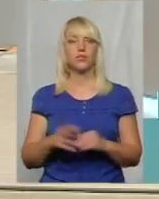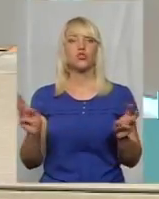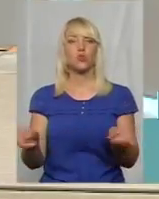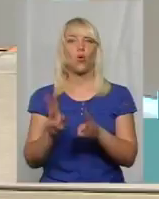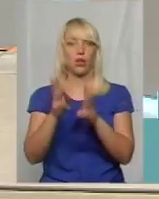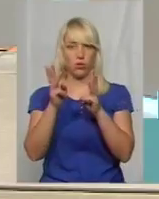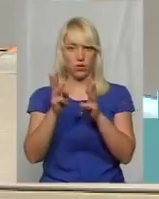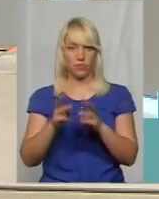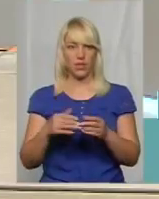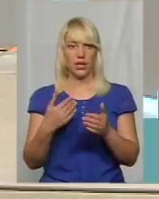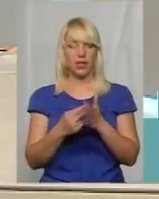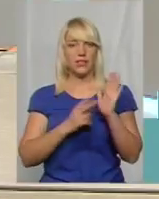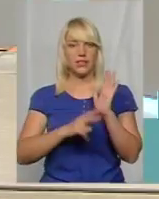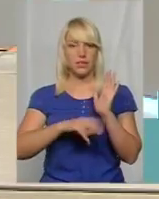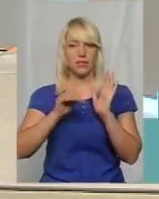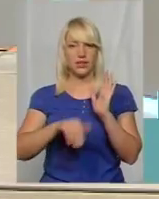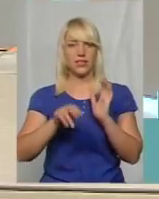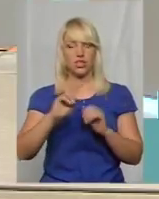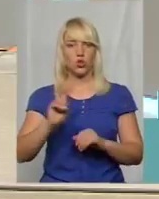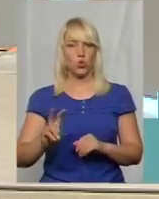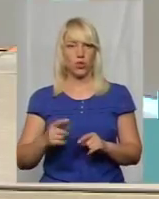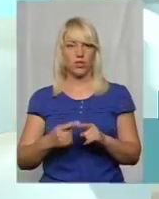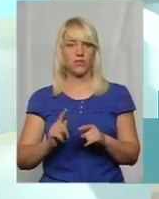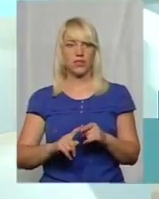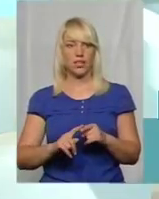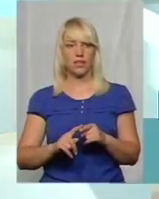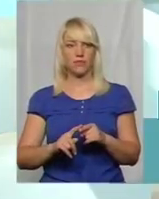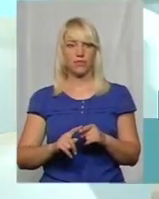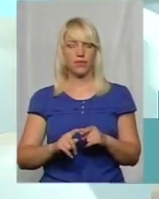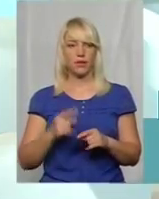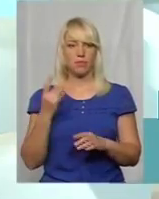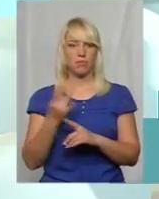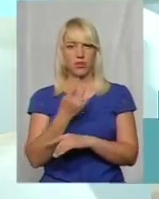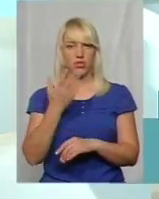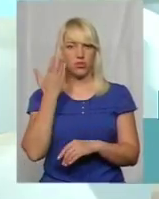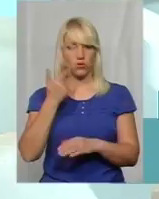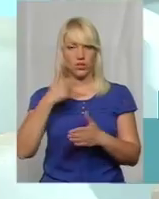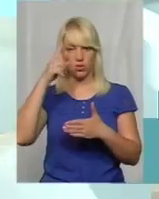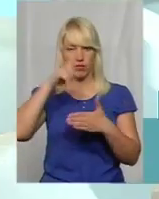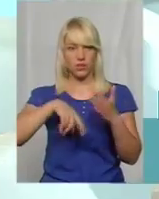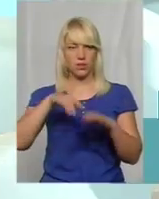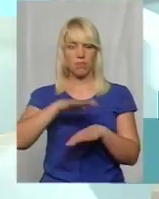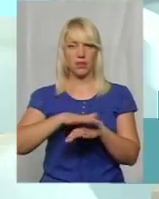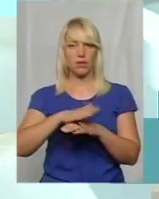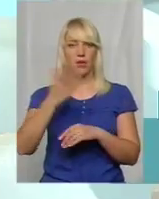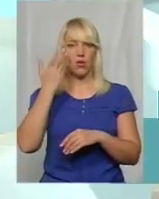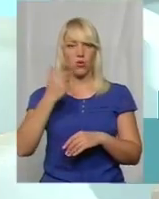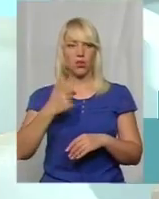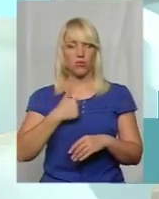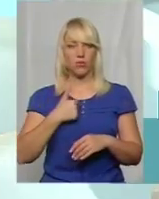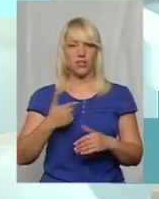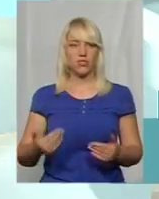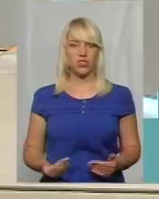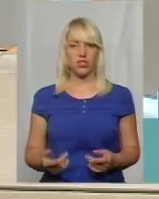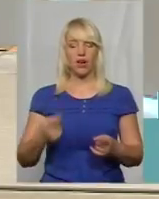згоріло біля 70 тисяч доларів. Це були, це, знаєте, це перший раз, коли я довірився банкам, і коли вони мене в житті у мене не